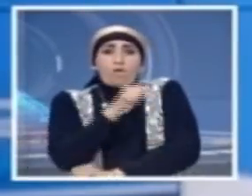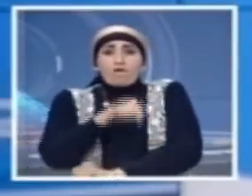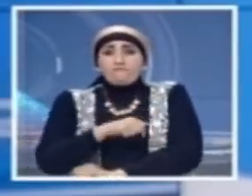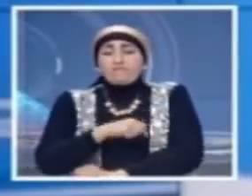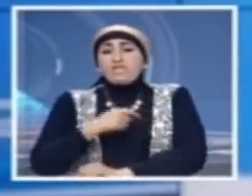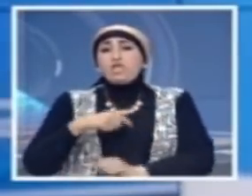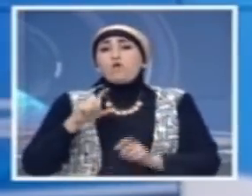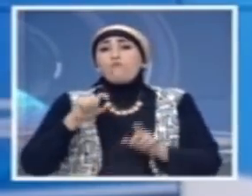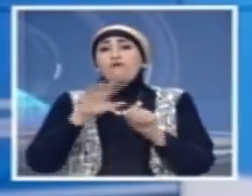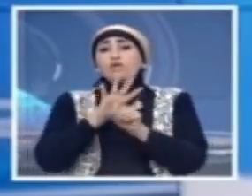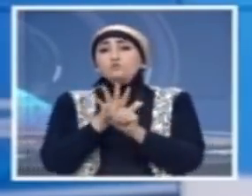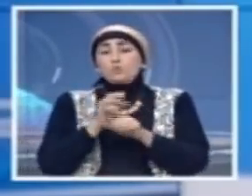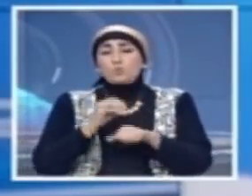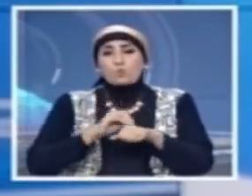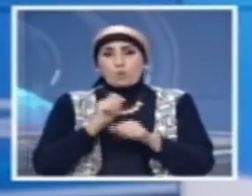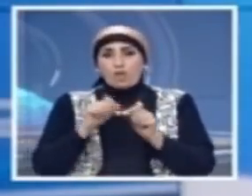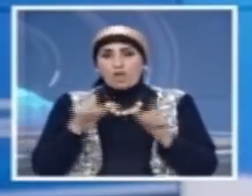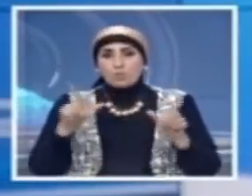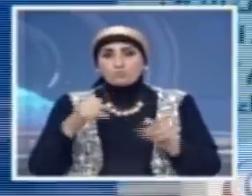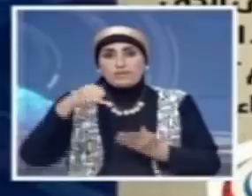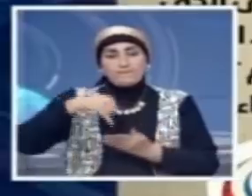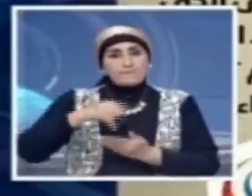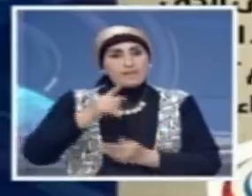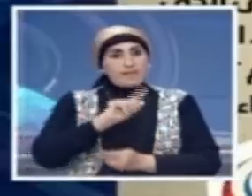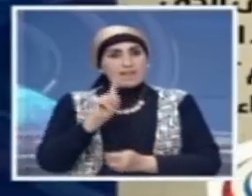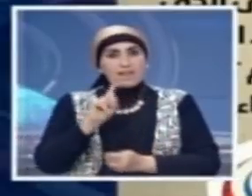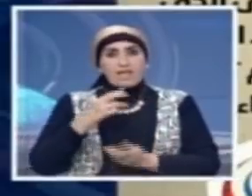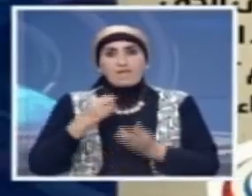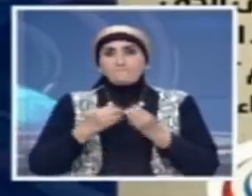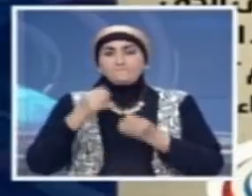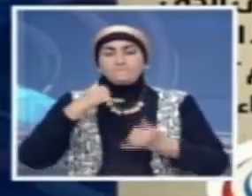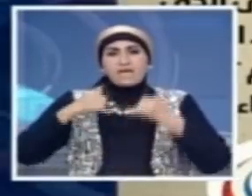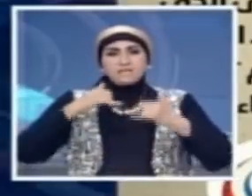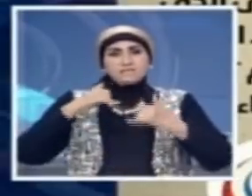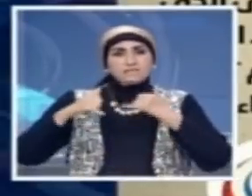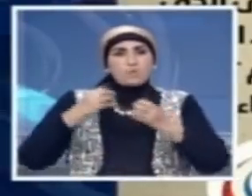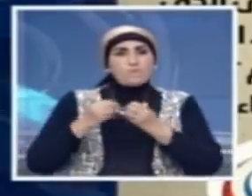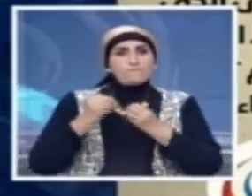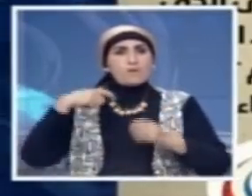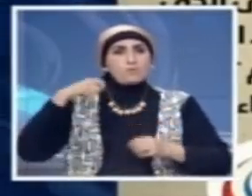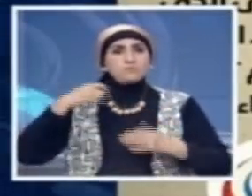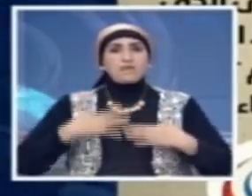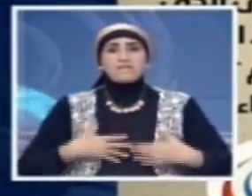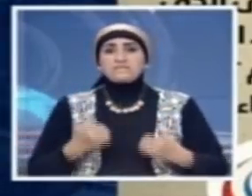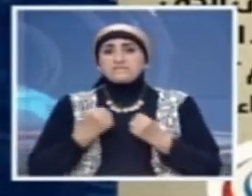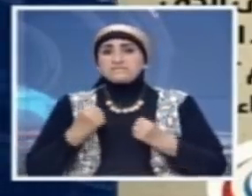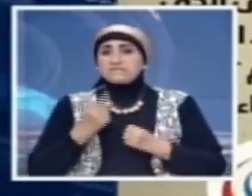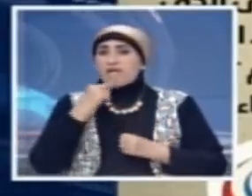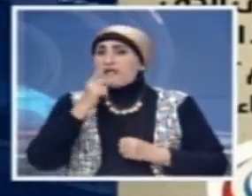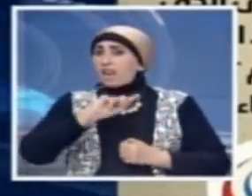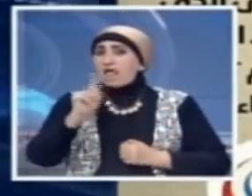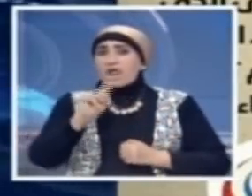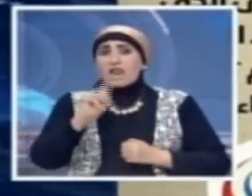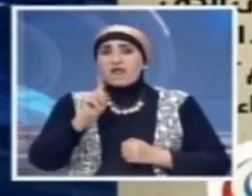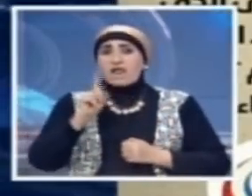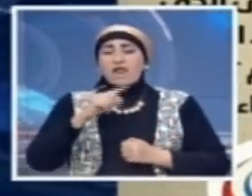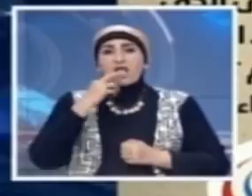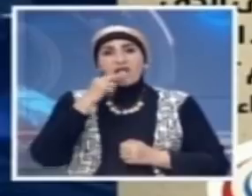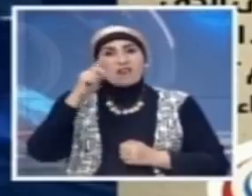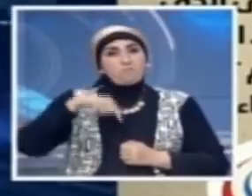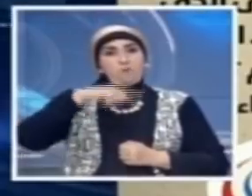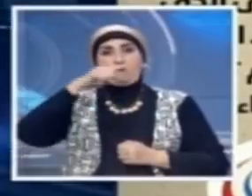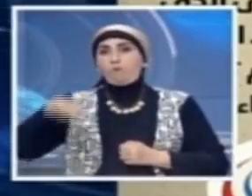لمتلقي لقاح كورونا. أوضح المركز أنه تم التواصل مع وزارة الصحة والسكان التي نفت تلك